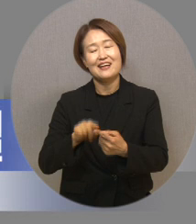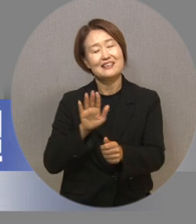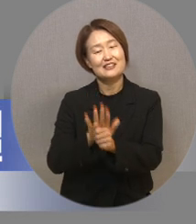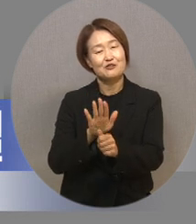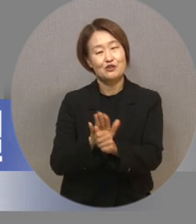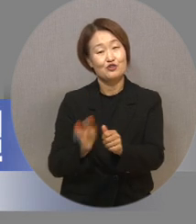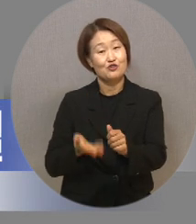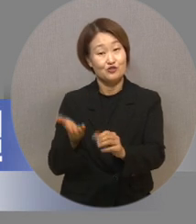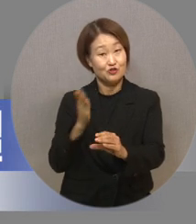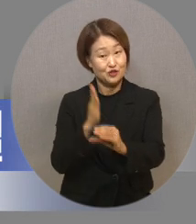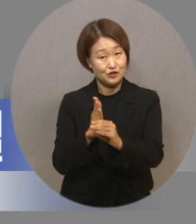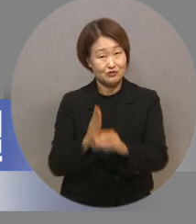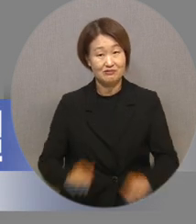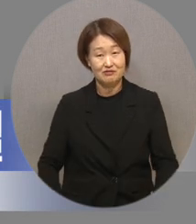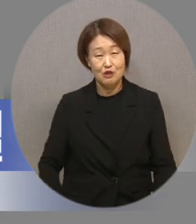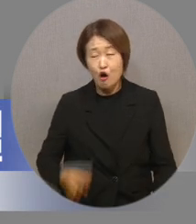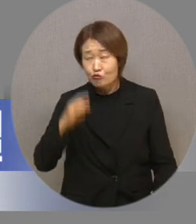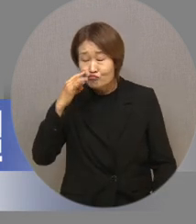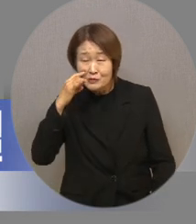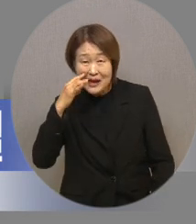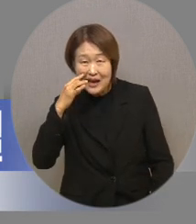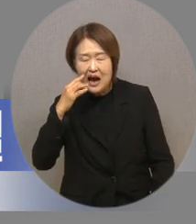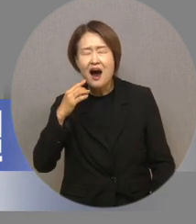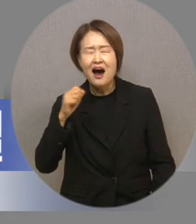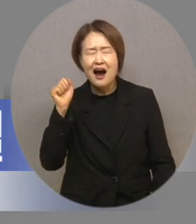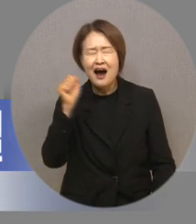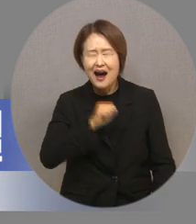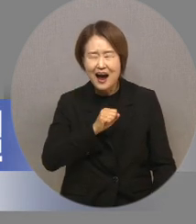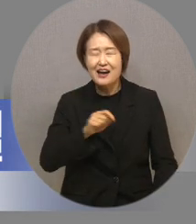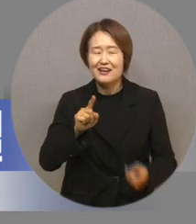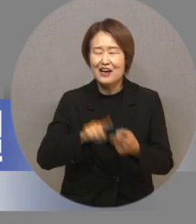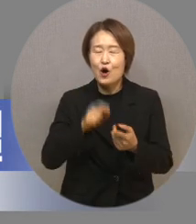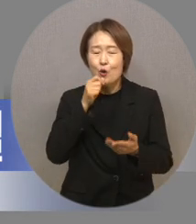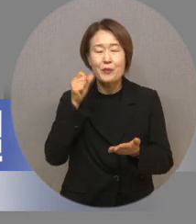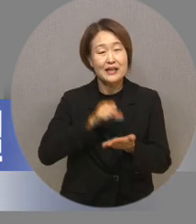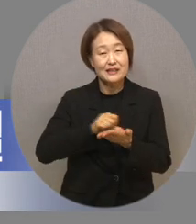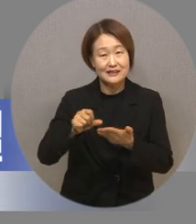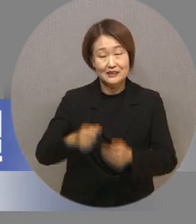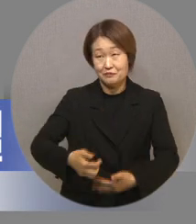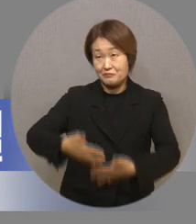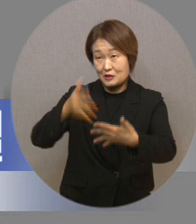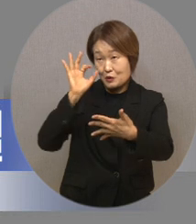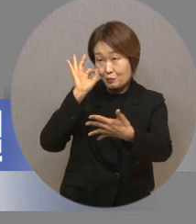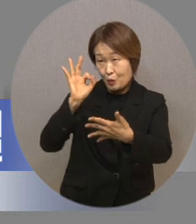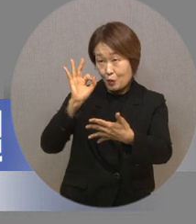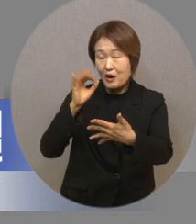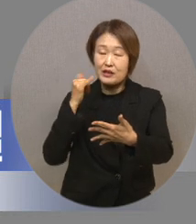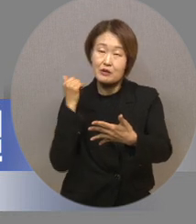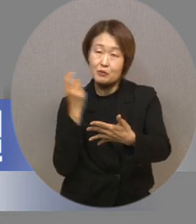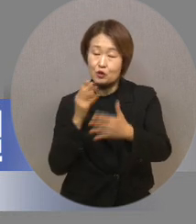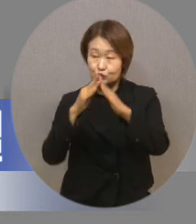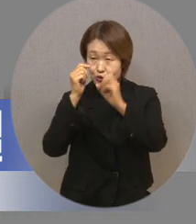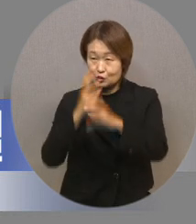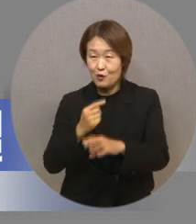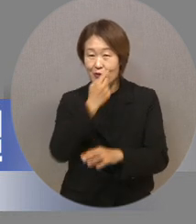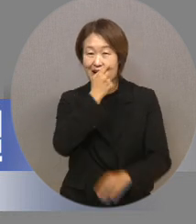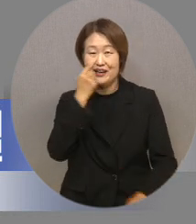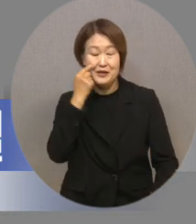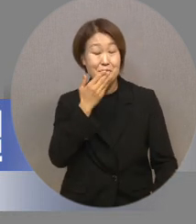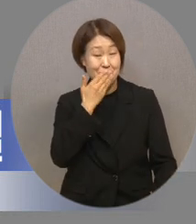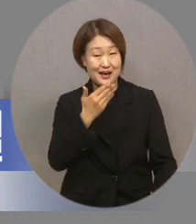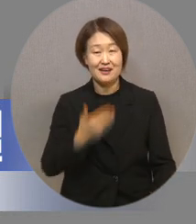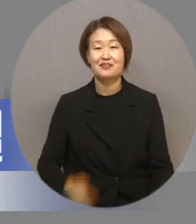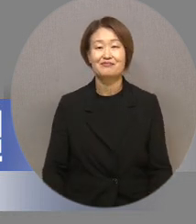있는데요. 자세한 문의는 공단 지역본부로 하면 되며 공단 홈페이지에서 지역본부 연락처와 주소를 확인할 수 있습니다.